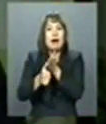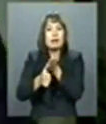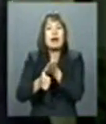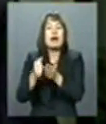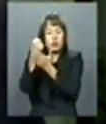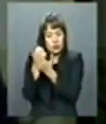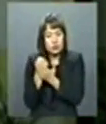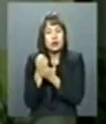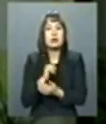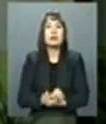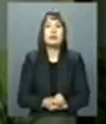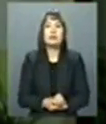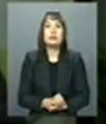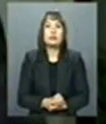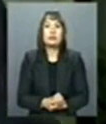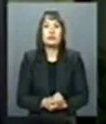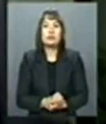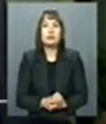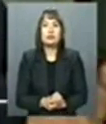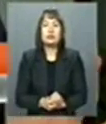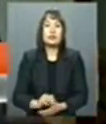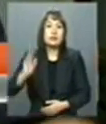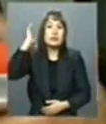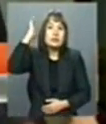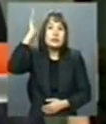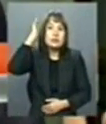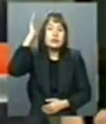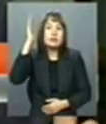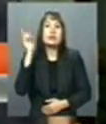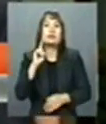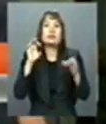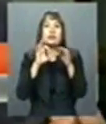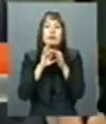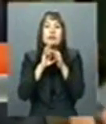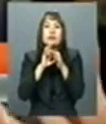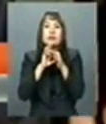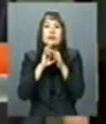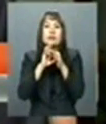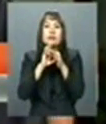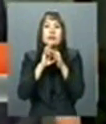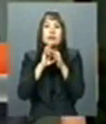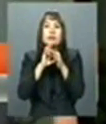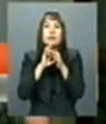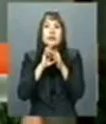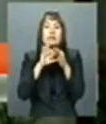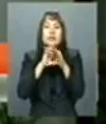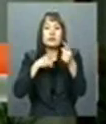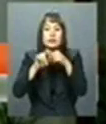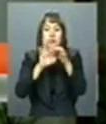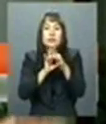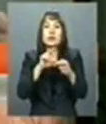ดาวเทียมไทยคมเป็นใครก็เป็นคนที่ได้สัมปทานจากรัฐใช่ไหมครับ200ช่องที่ออกอากาศกันอยู่ตรง